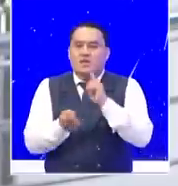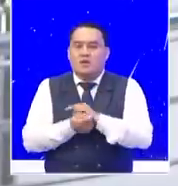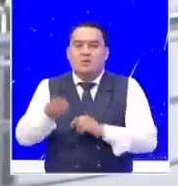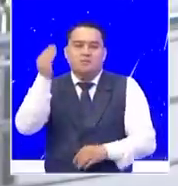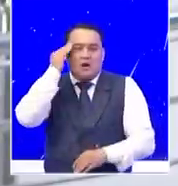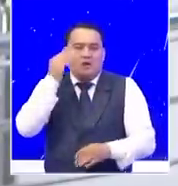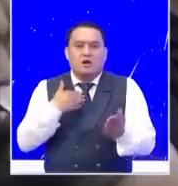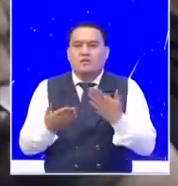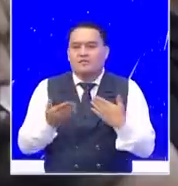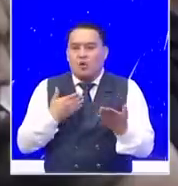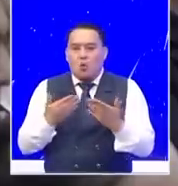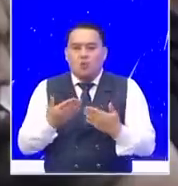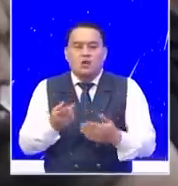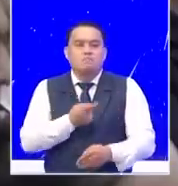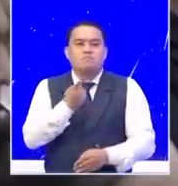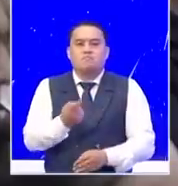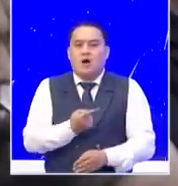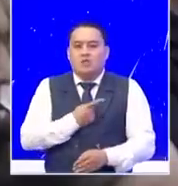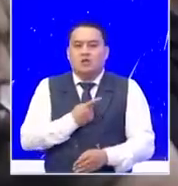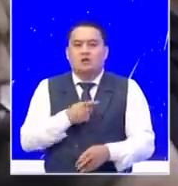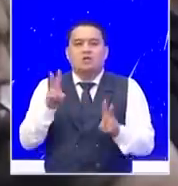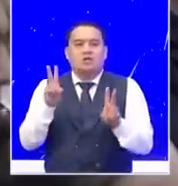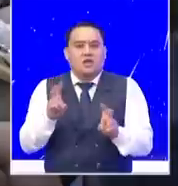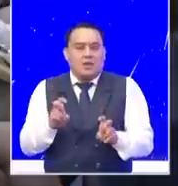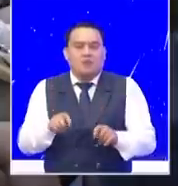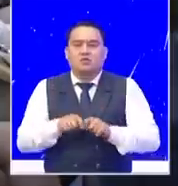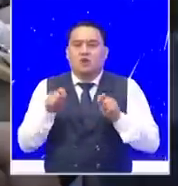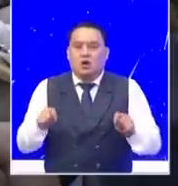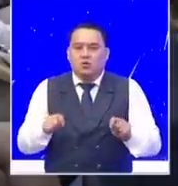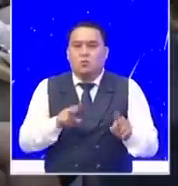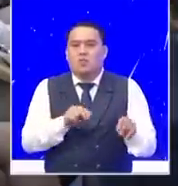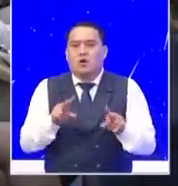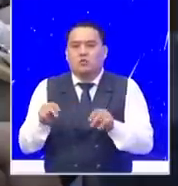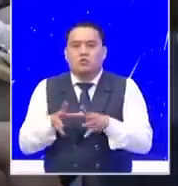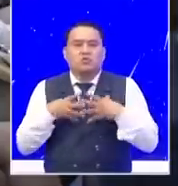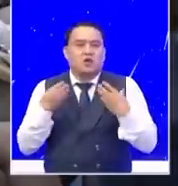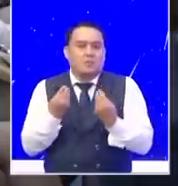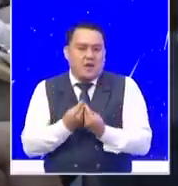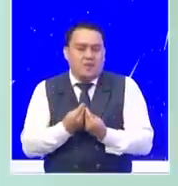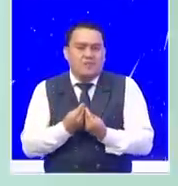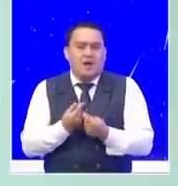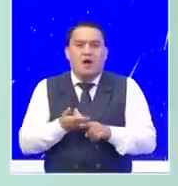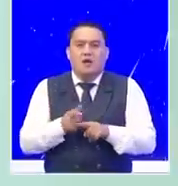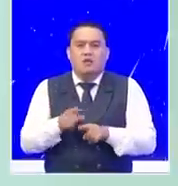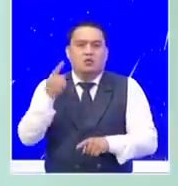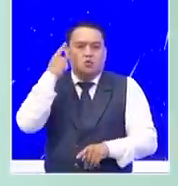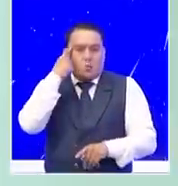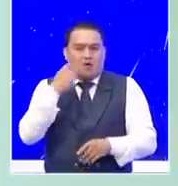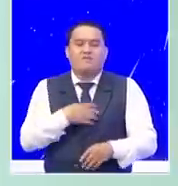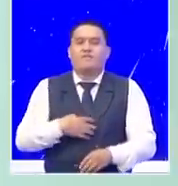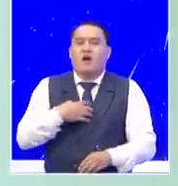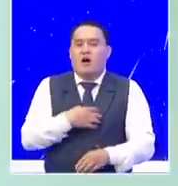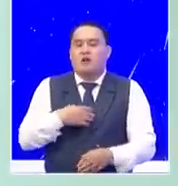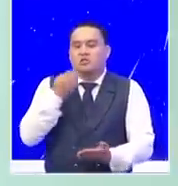В разговорах с аудиторией мастер слова поднимал тему создания здоровой, благополучной семьи. Именно это он считал одной из